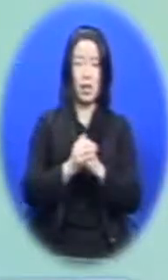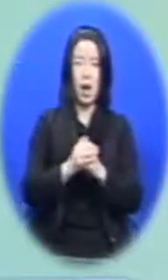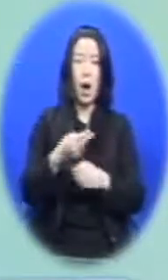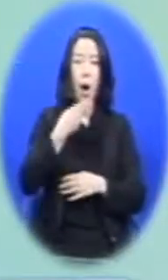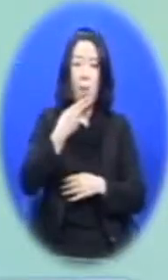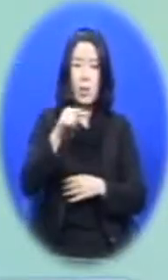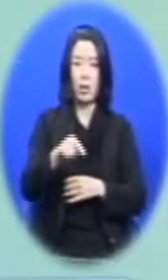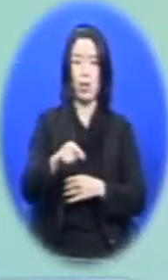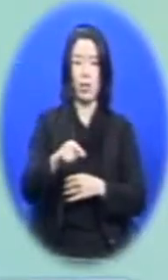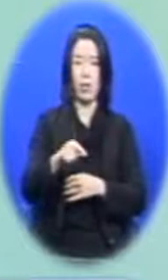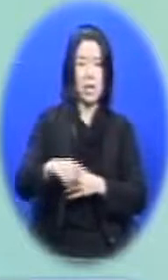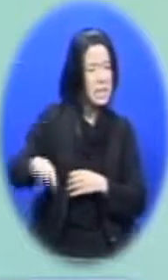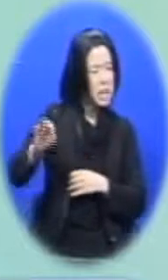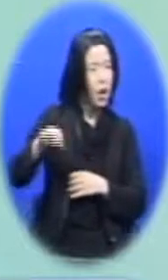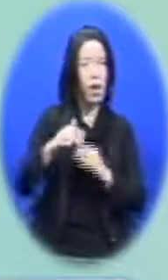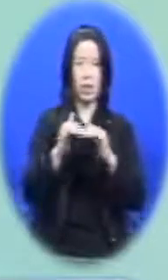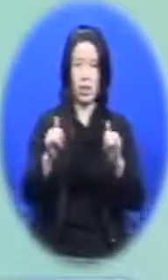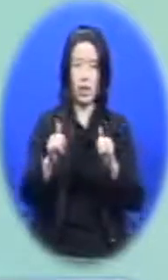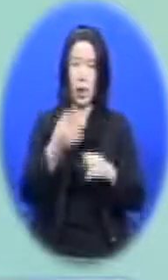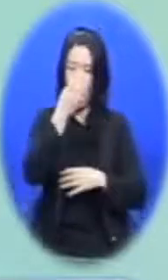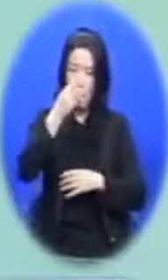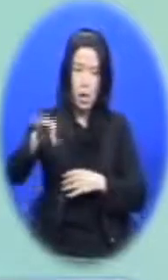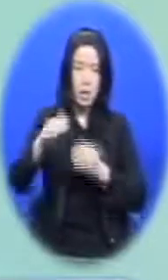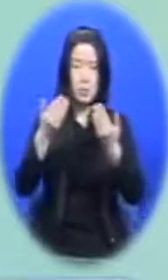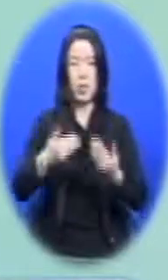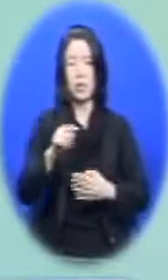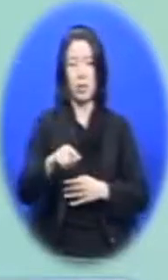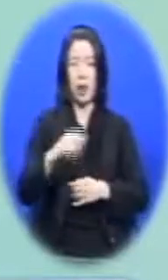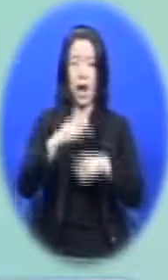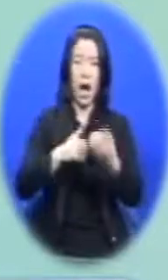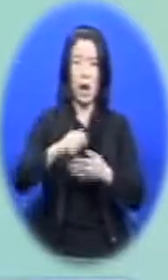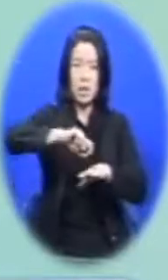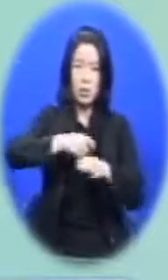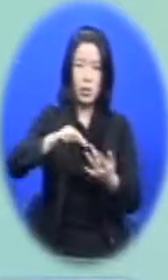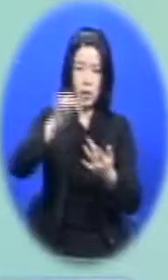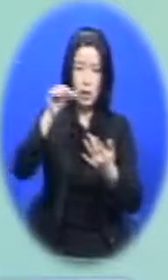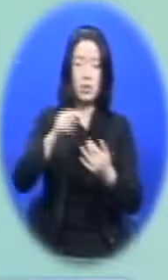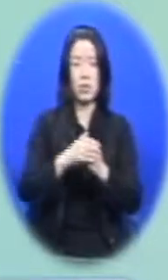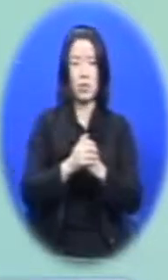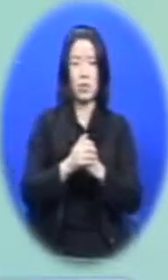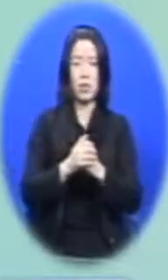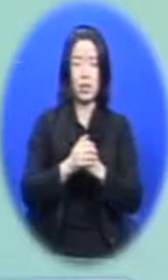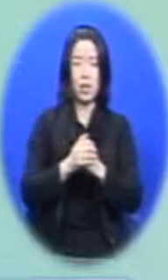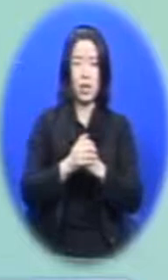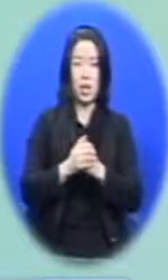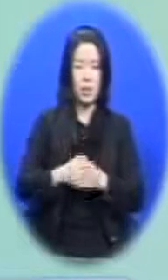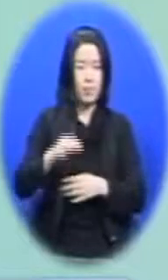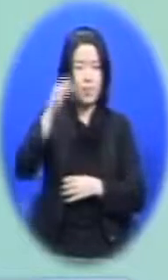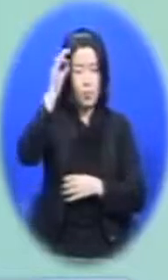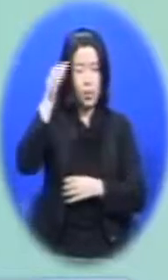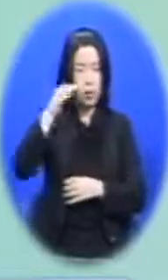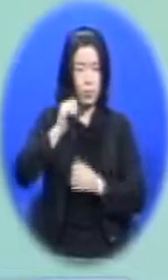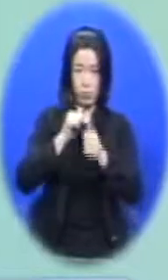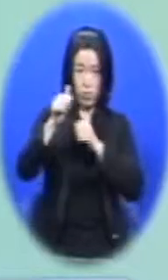없는 것, 천한 것, 멸시받는 것을 하나님이 일부러 택하셔서 유능한 자,